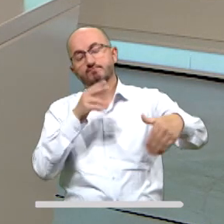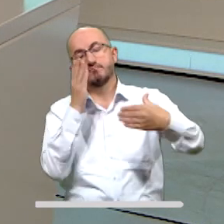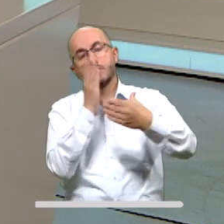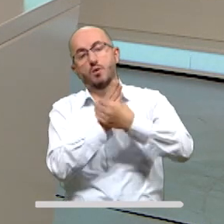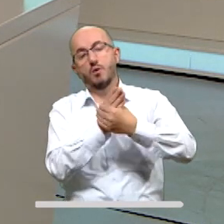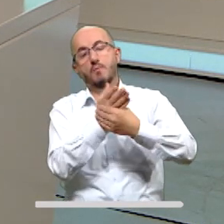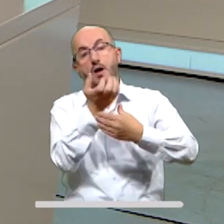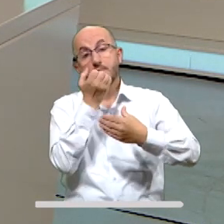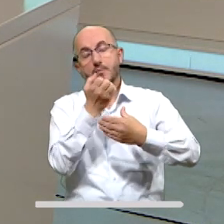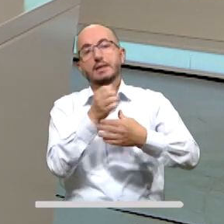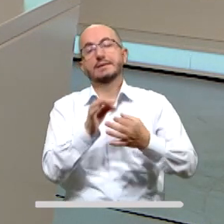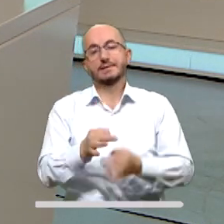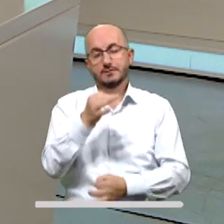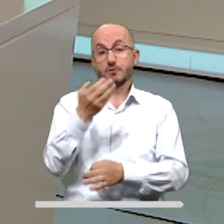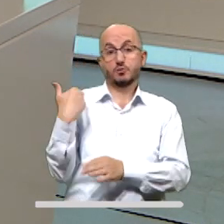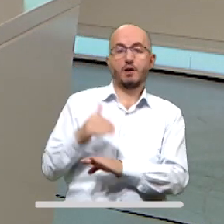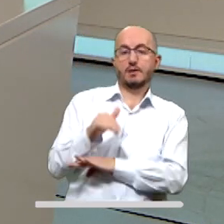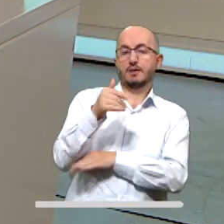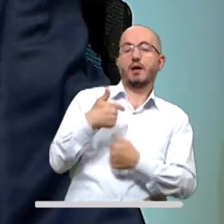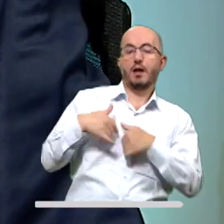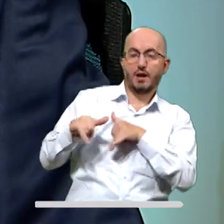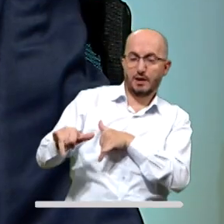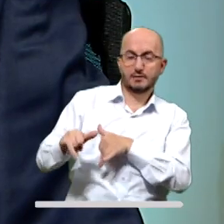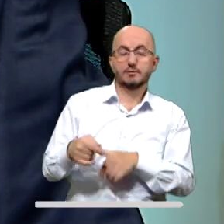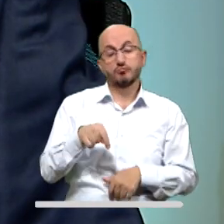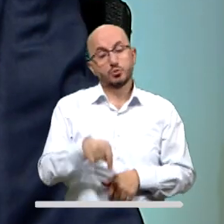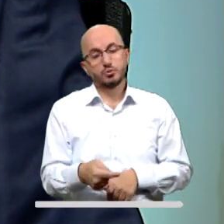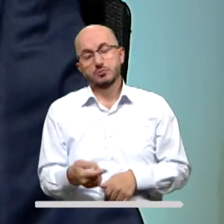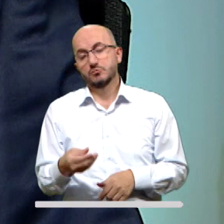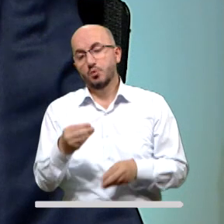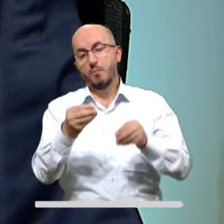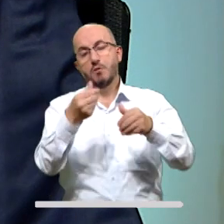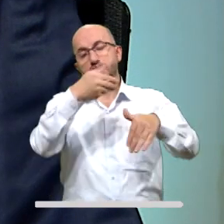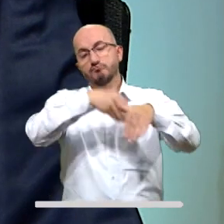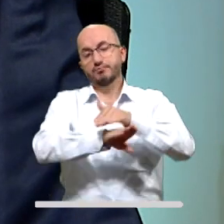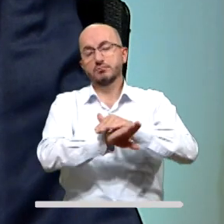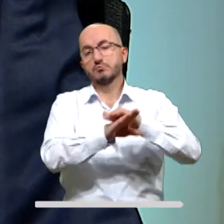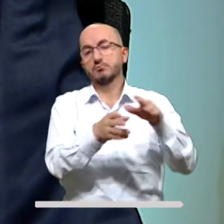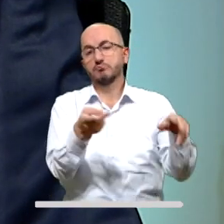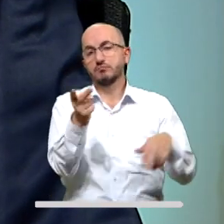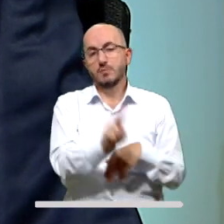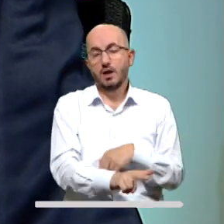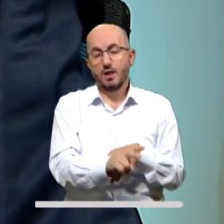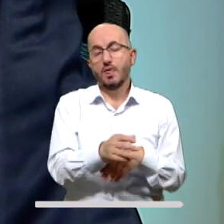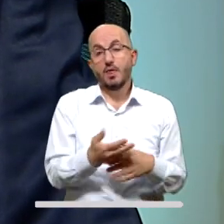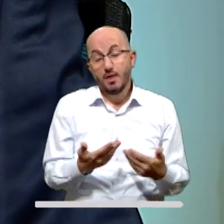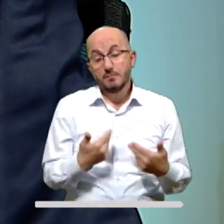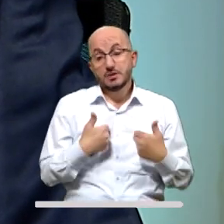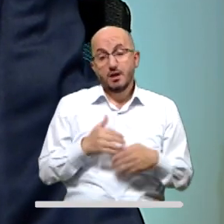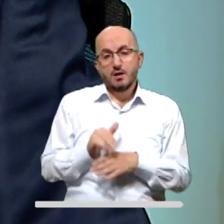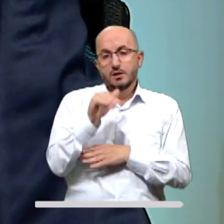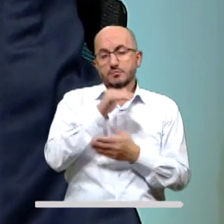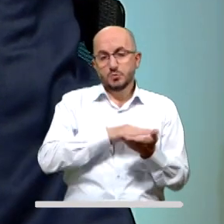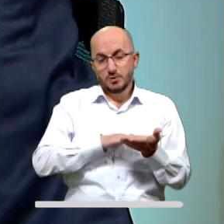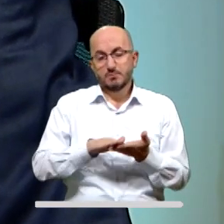hatırlama maksadı. Bu insan da hayattaydı, bizim gibiydi. Bugün kara toprağın sinesinde hayatımıza çeki düzen vermek,